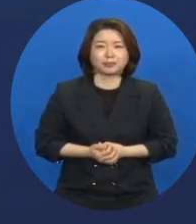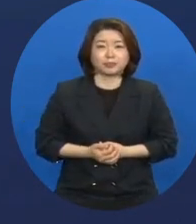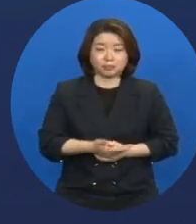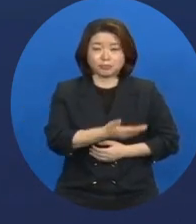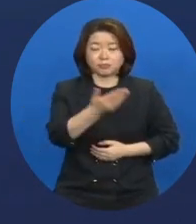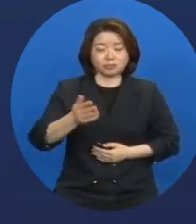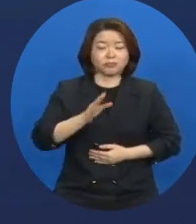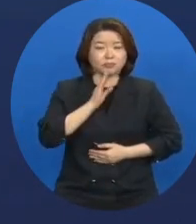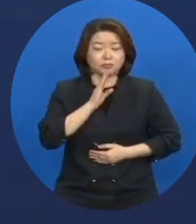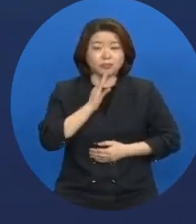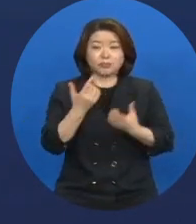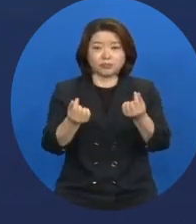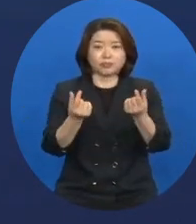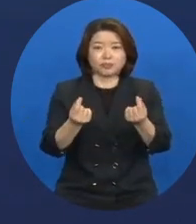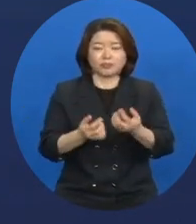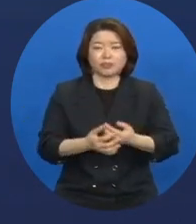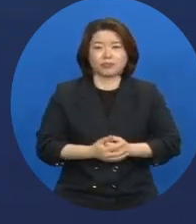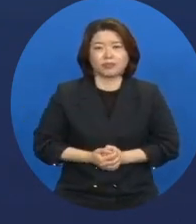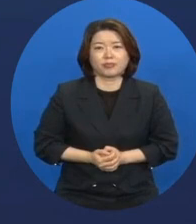여러분 정말 그렇지 않아요?